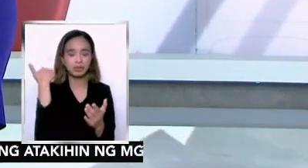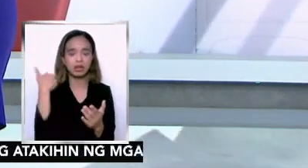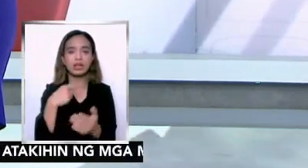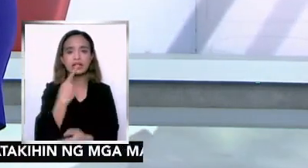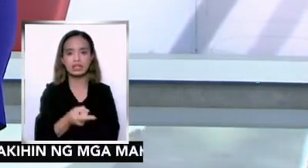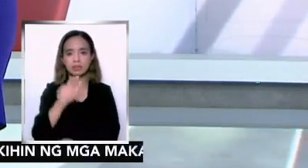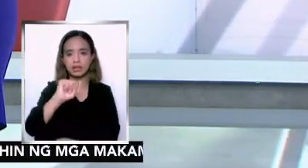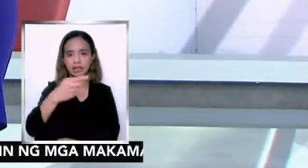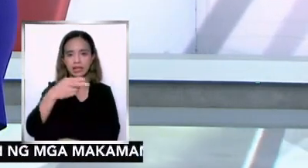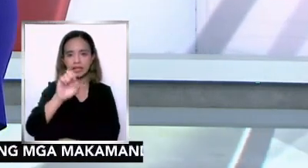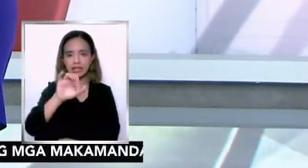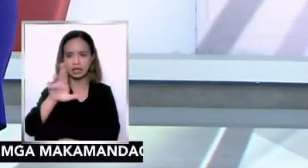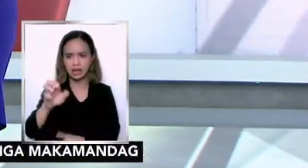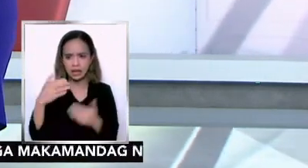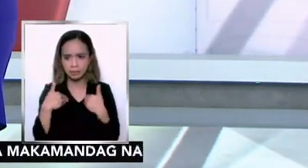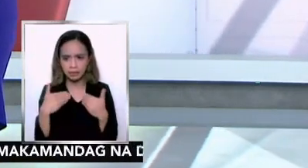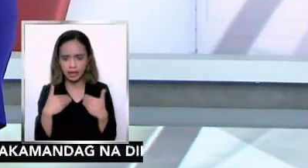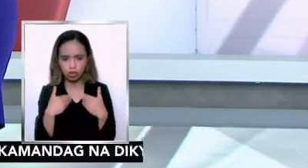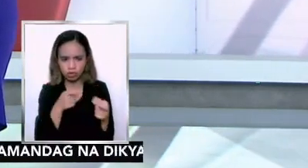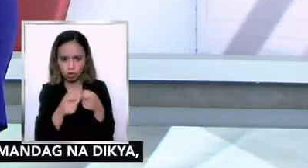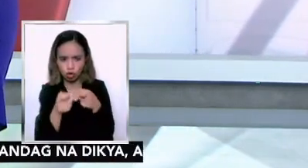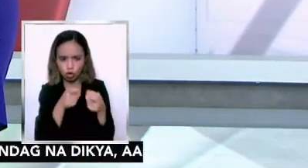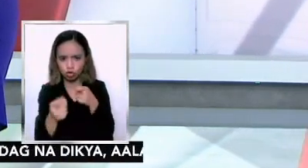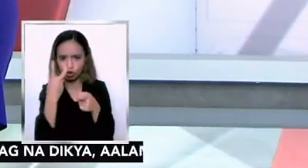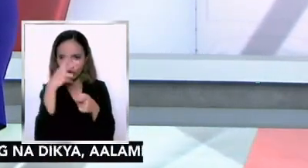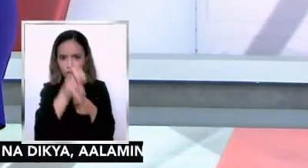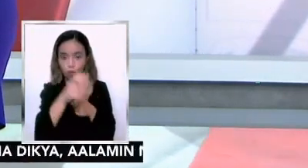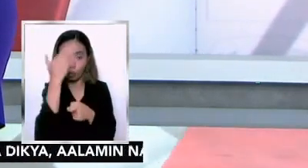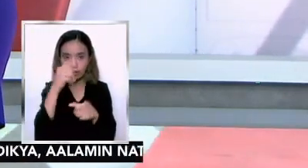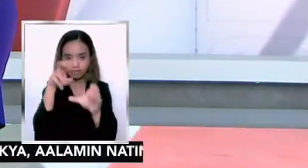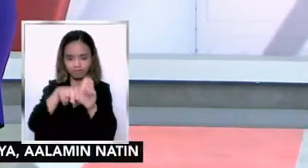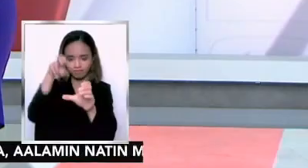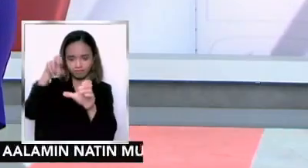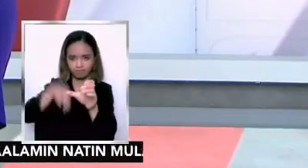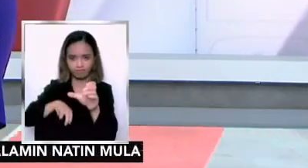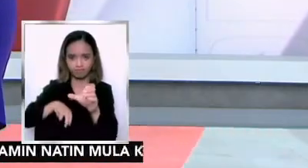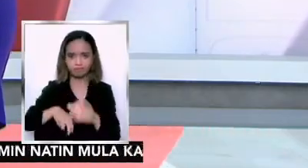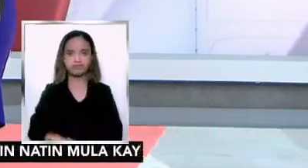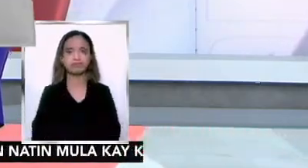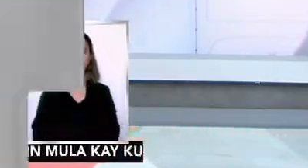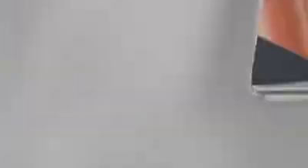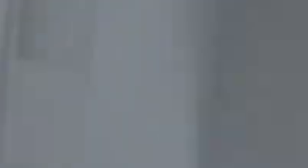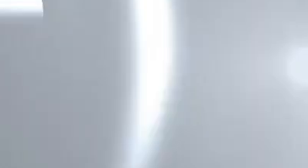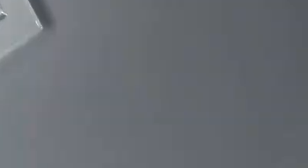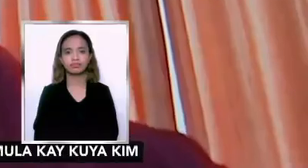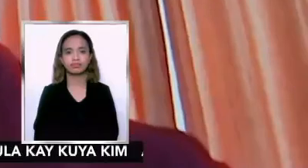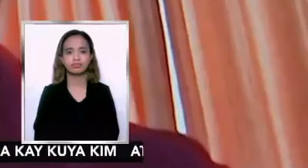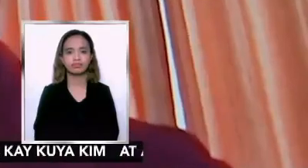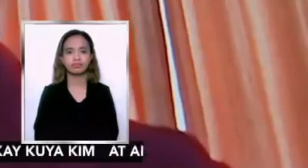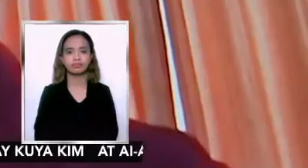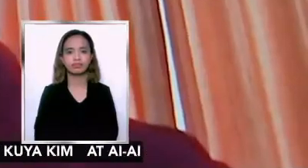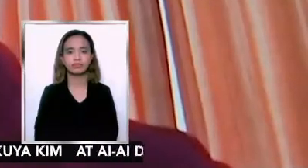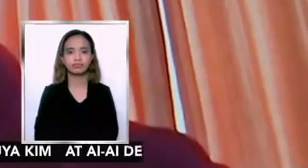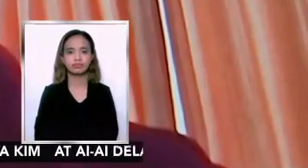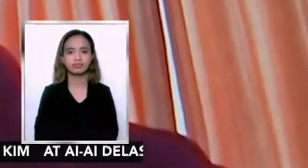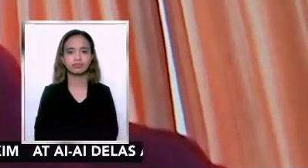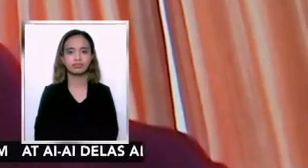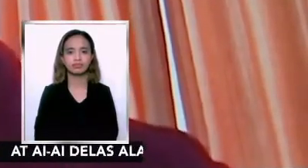gumagapang sa mga testigo tulad ni Ragos para umatras ang mga ito. Nakatutok si John Consulta.